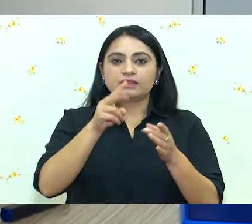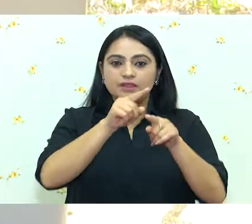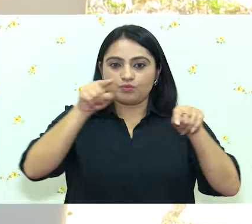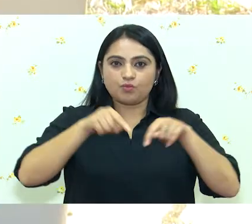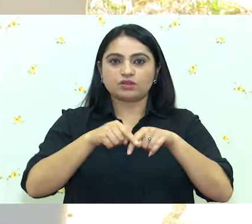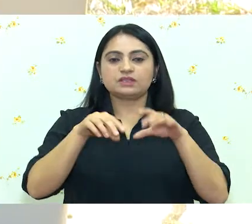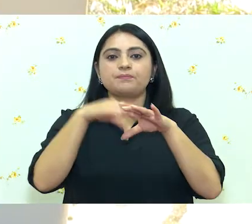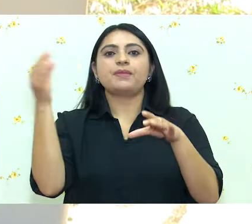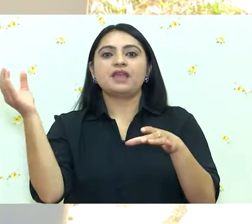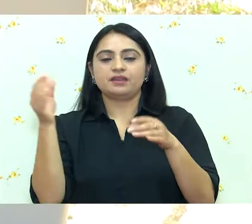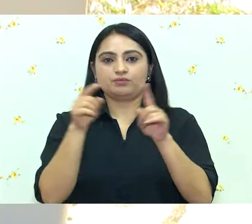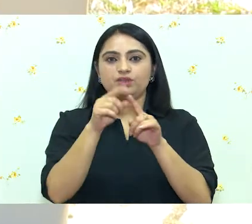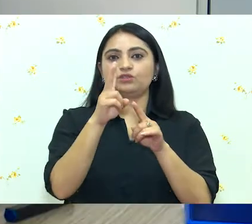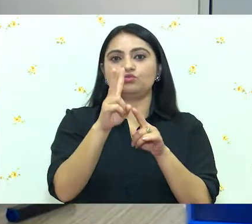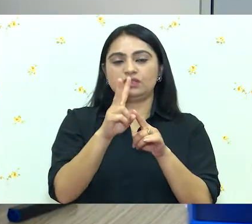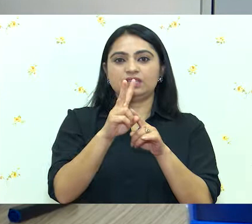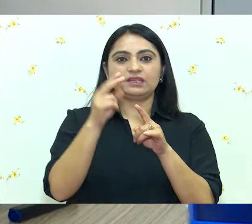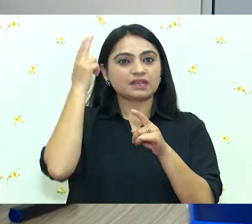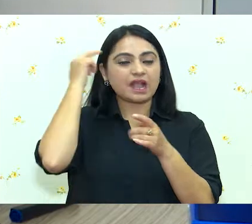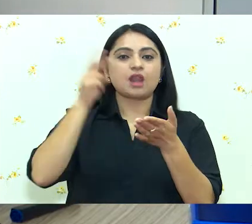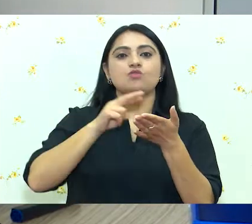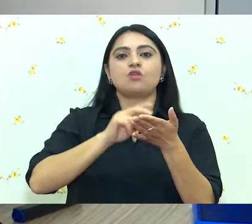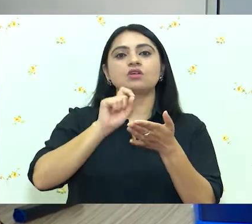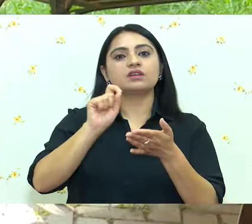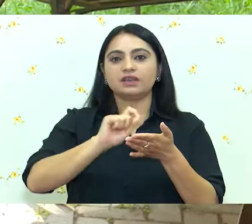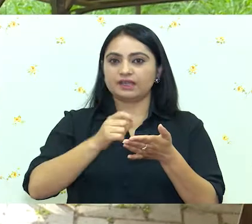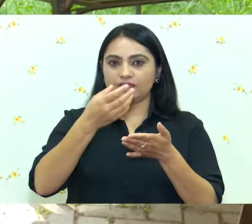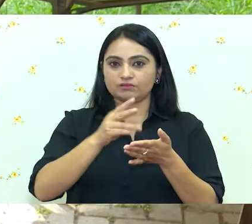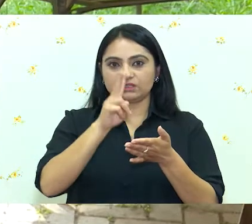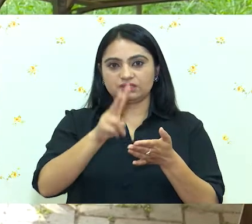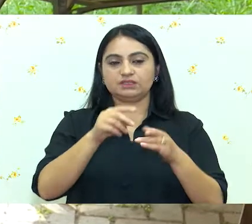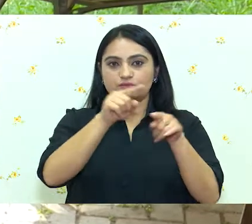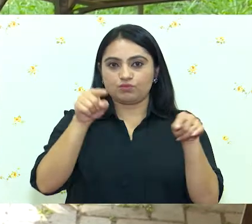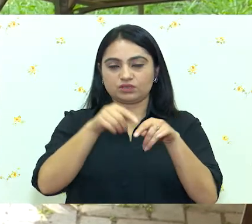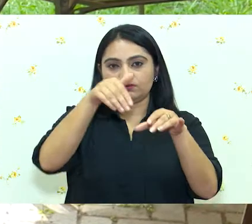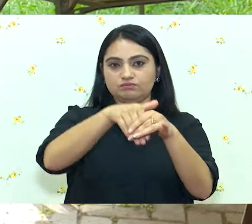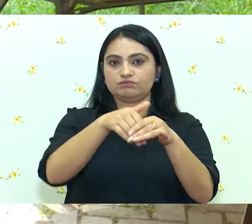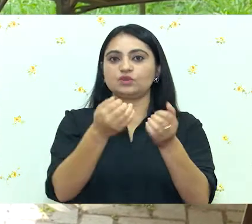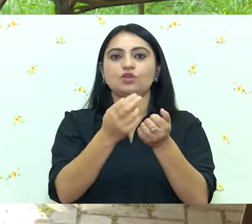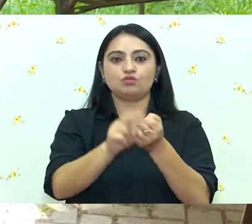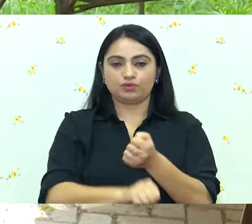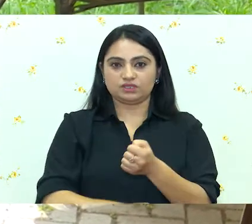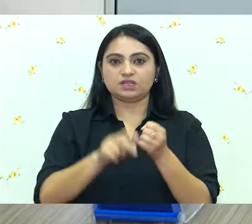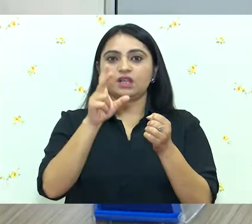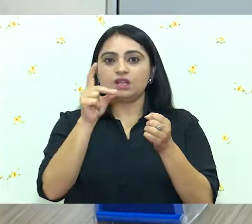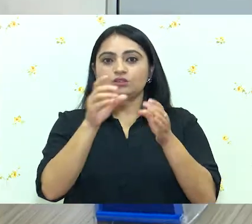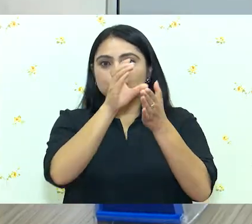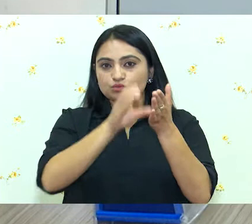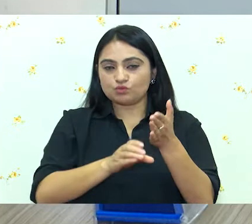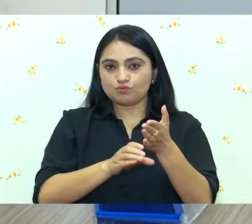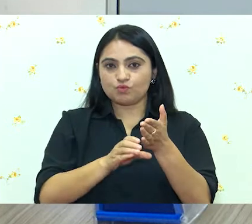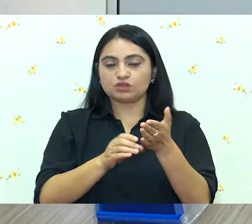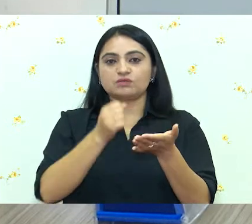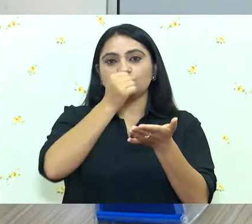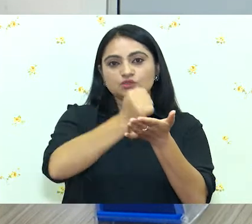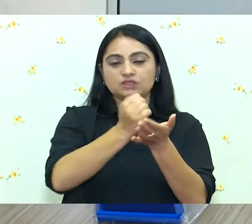राखेको स्टिकरमा पनि दुई कालो रङले लेखिएको हुन्छ, त्यो मतपेटिकामा खसाल्नु पर्दछ। यसरी दोस्रो मतपत्रमा स्वस्तिक